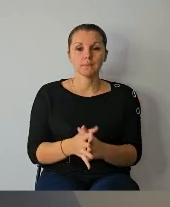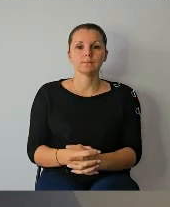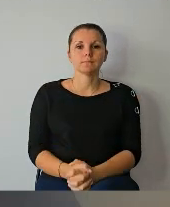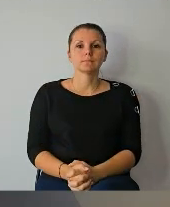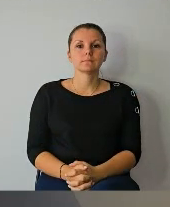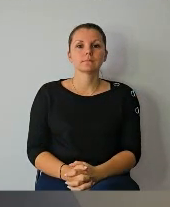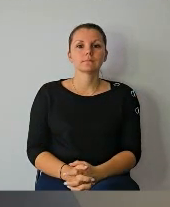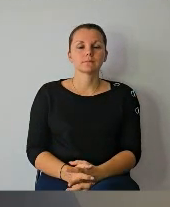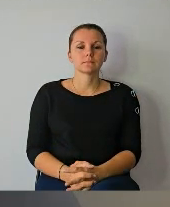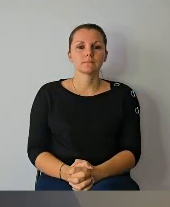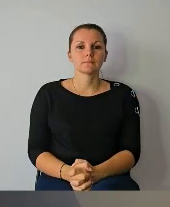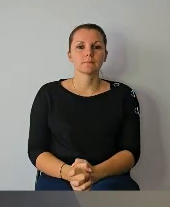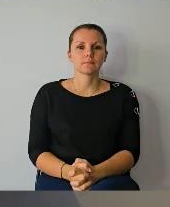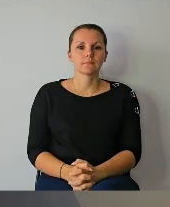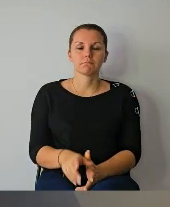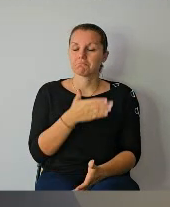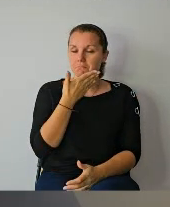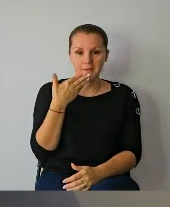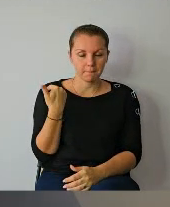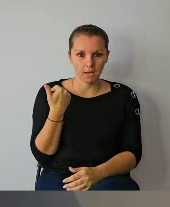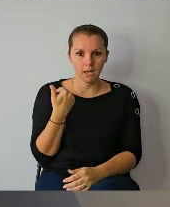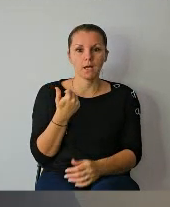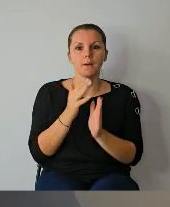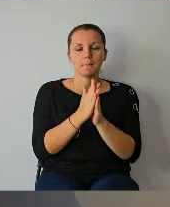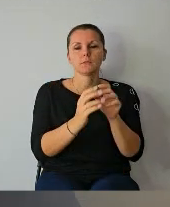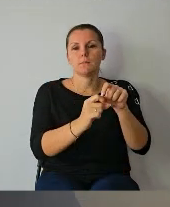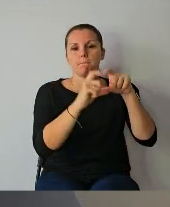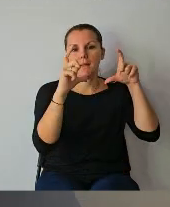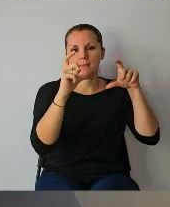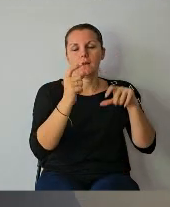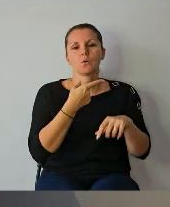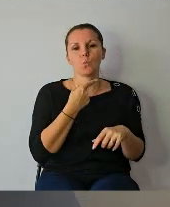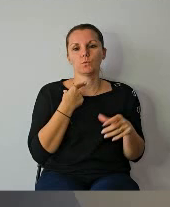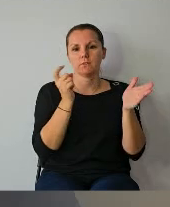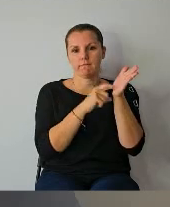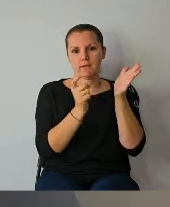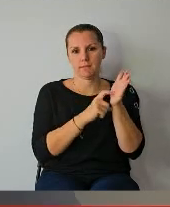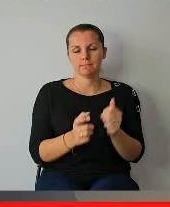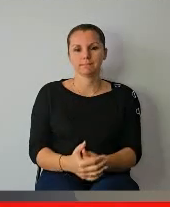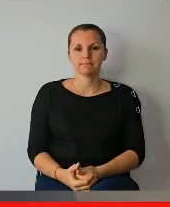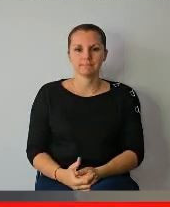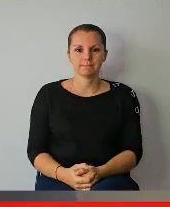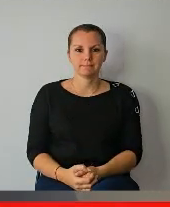uchwały? Nie widzę. Bardzo proszę o panel do głosowania.